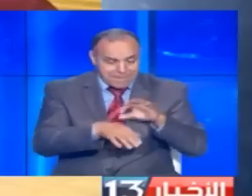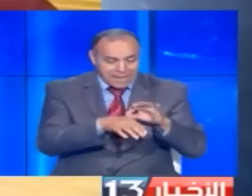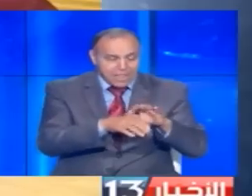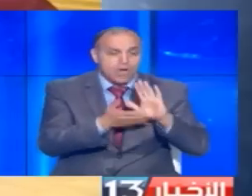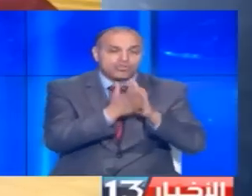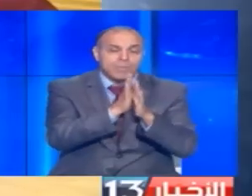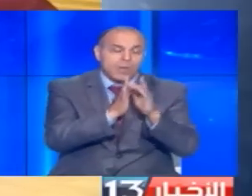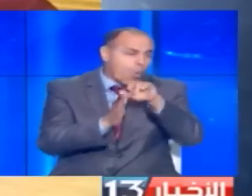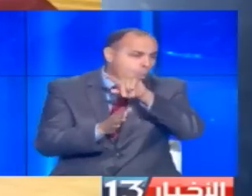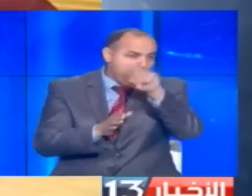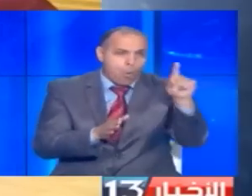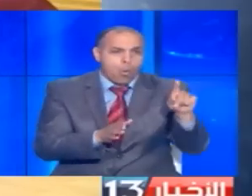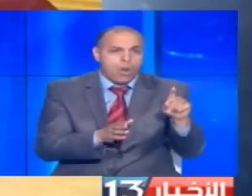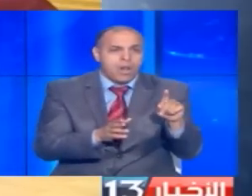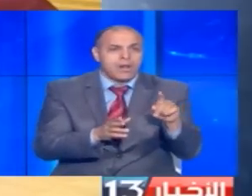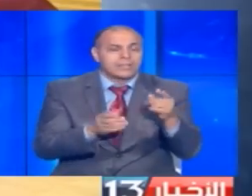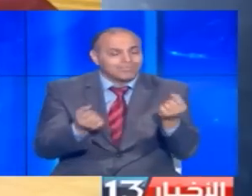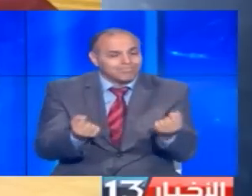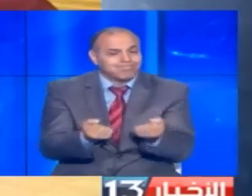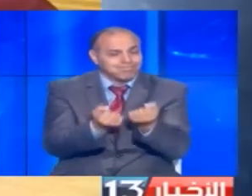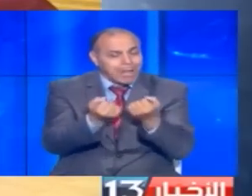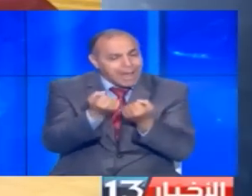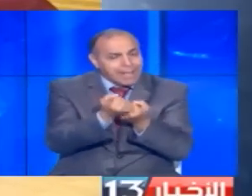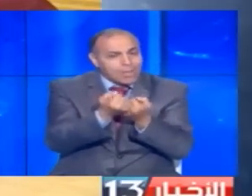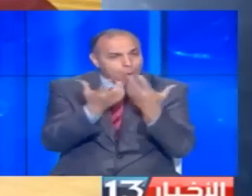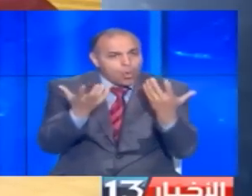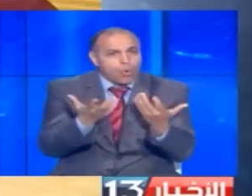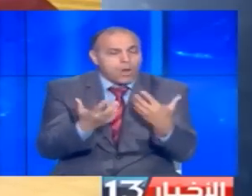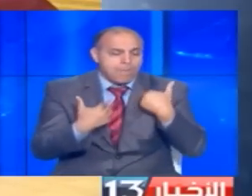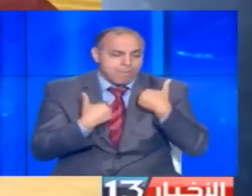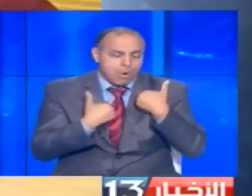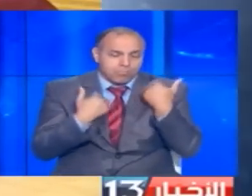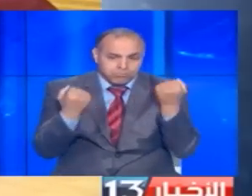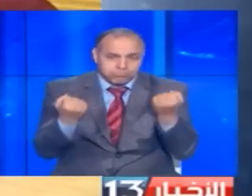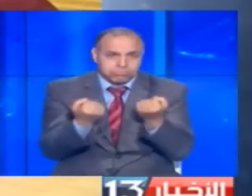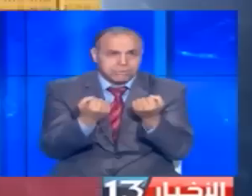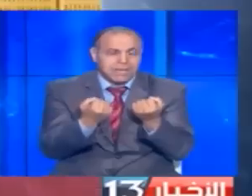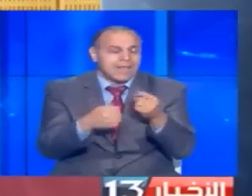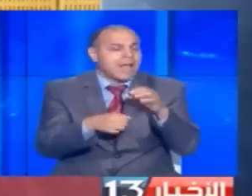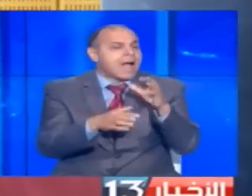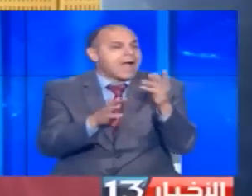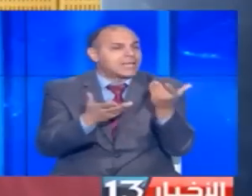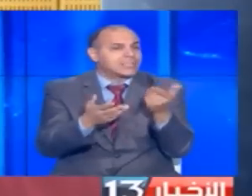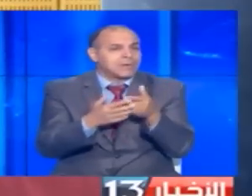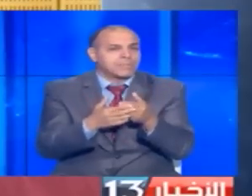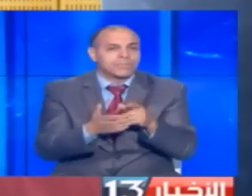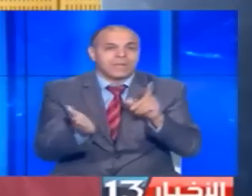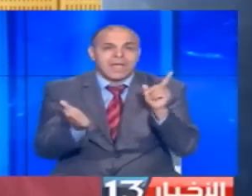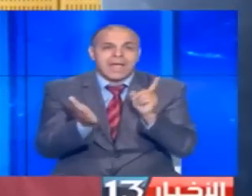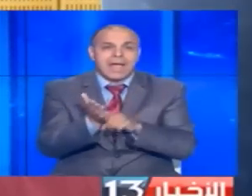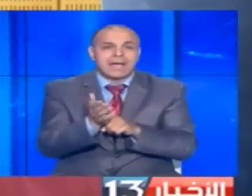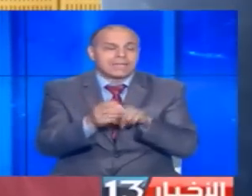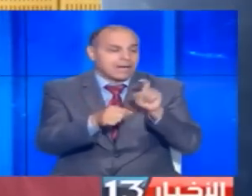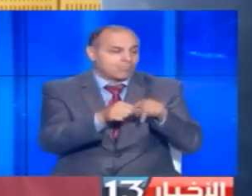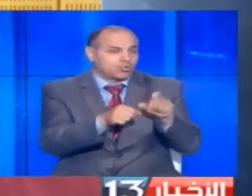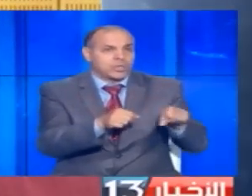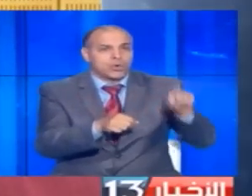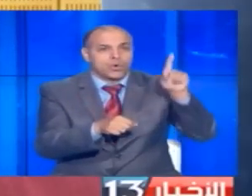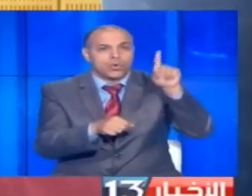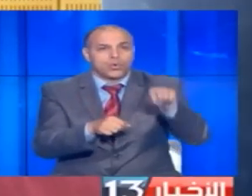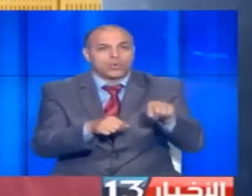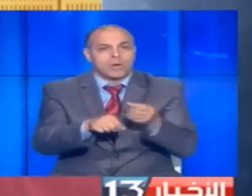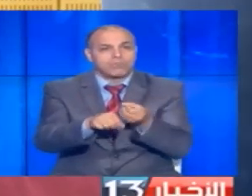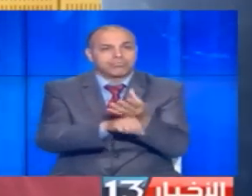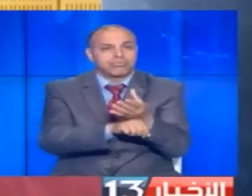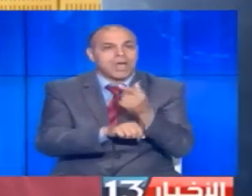الجمعيات العلمية، كلنا يلزمنا ندخلوا كل من موقع متاعه باش ننهضوا بالمجال هذا. وقد أكد المشاركون في هذا اليوم التوعوي